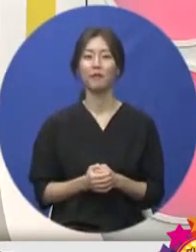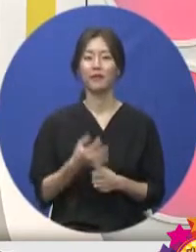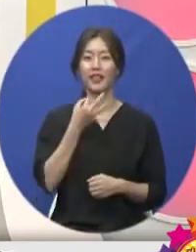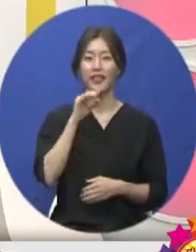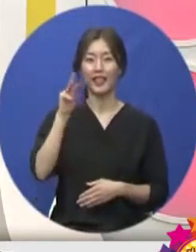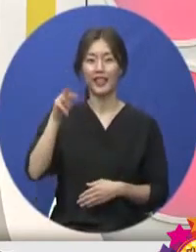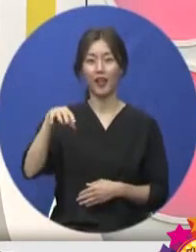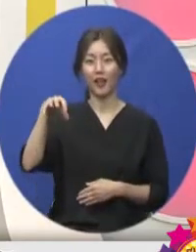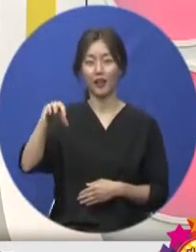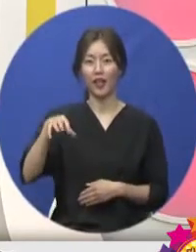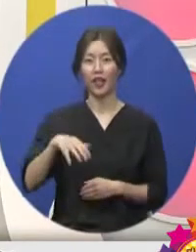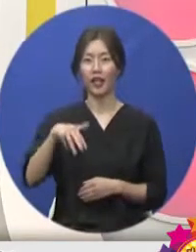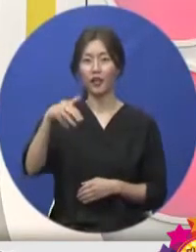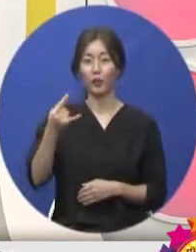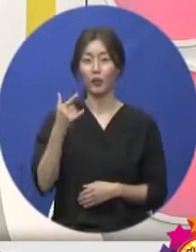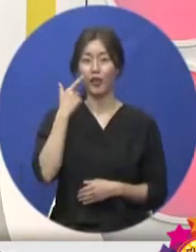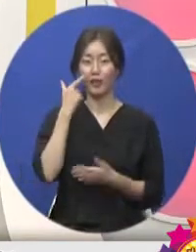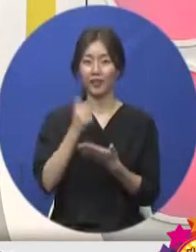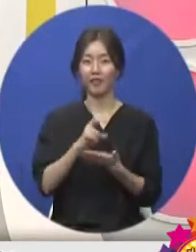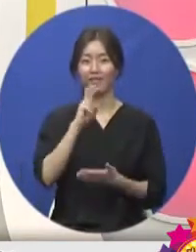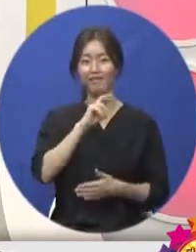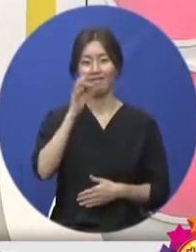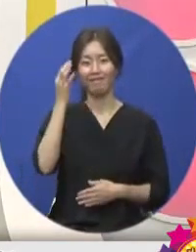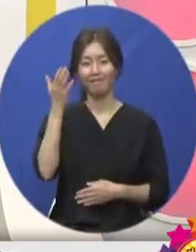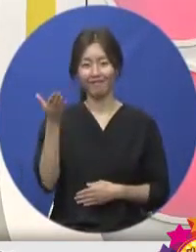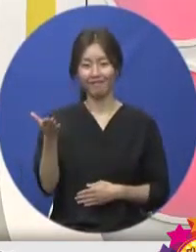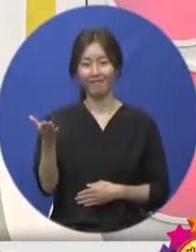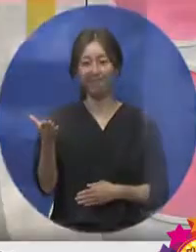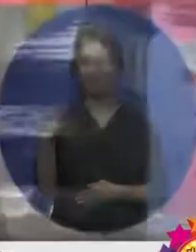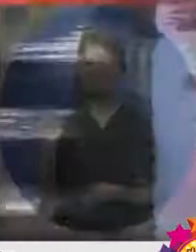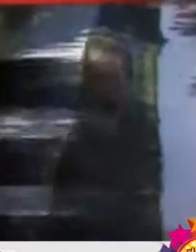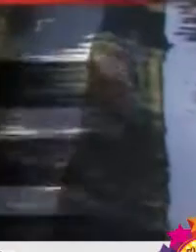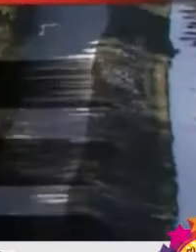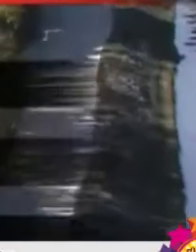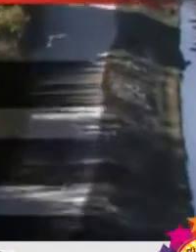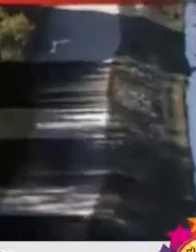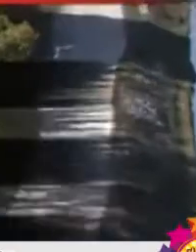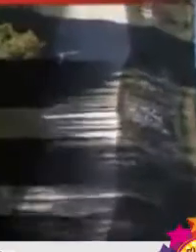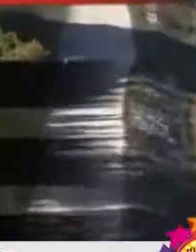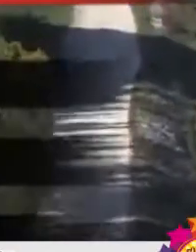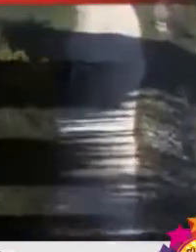이천시의 최성준님의 노래 들어볼까요?